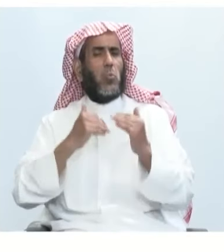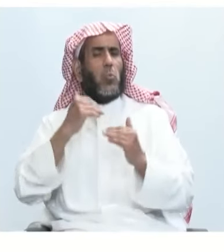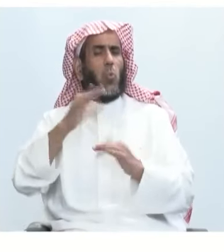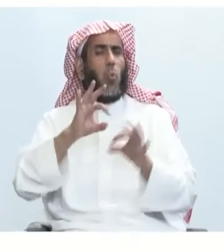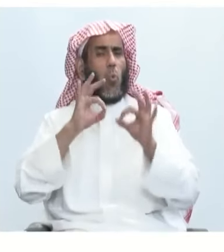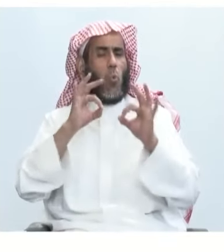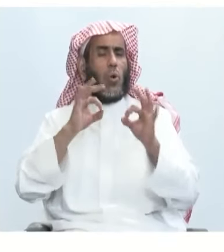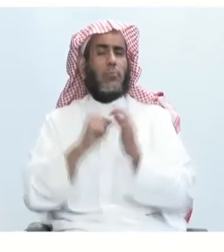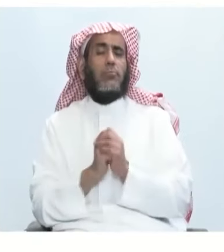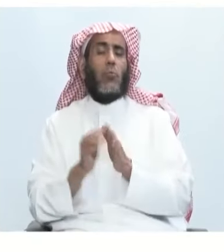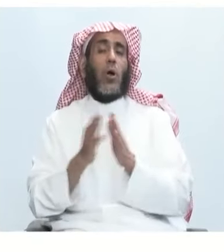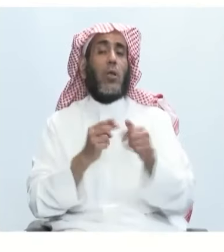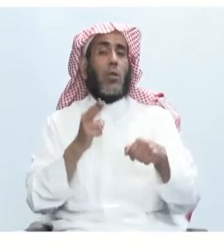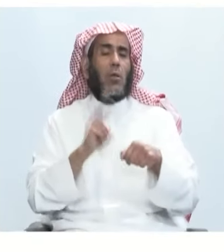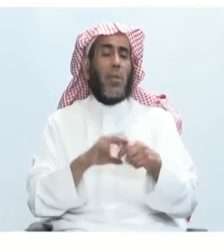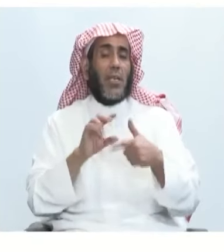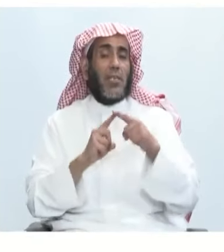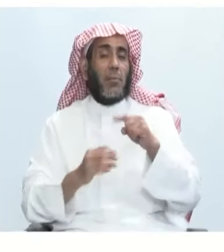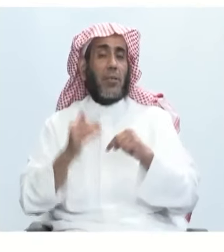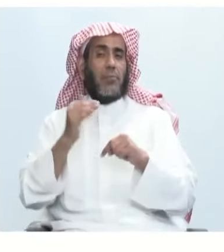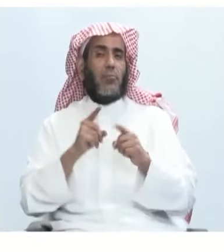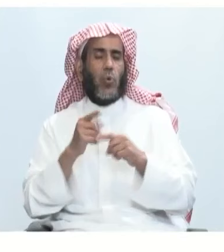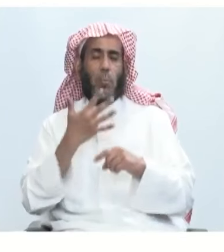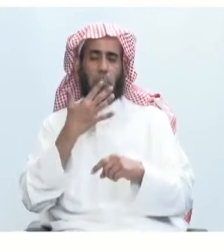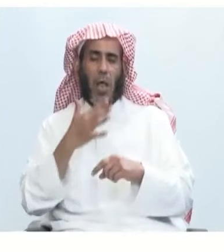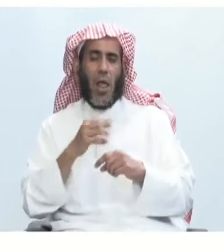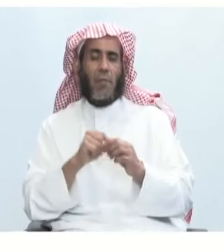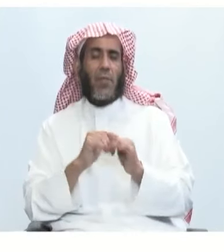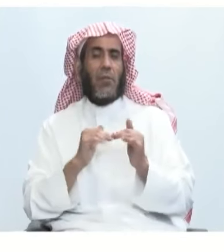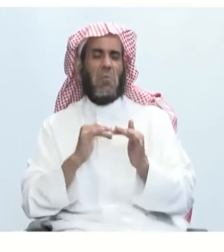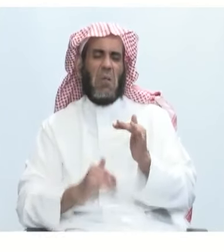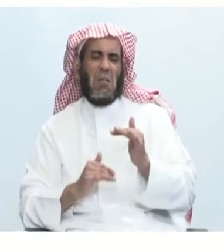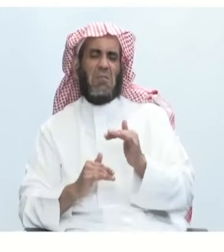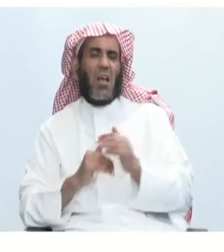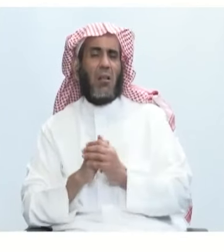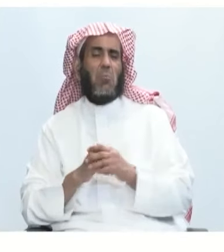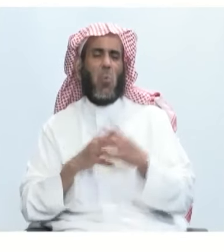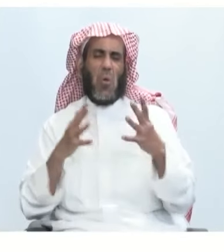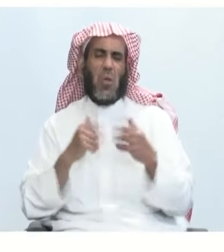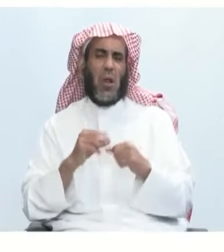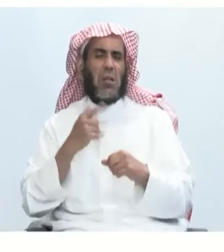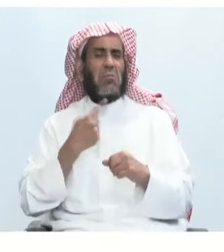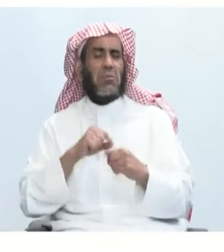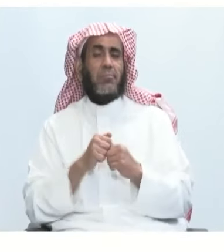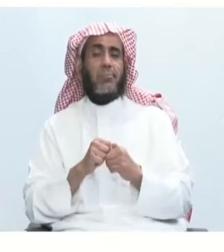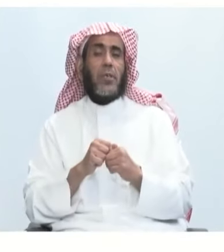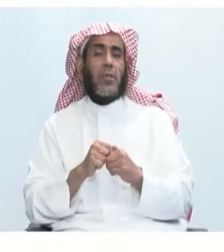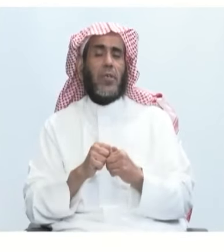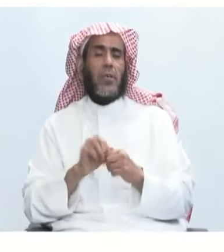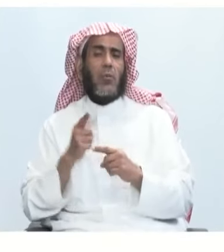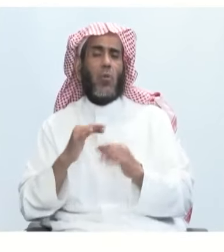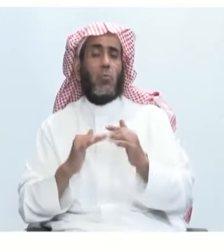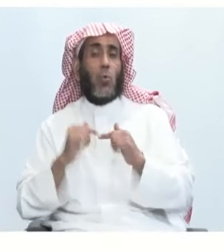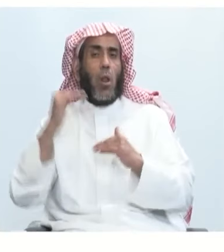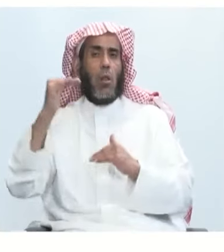وحتى يجود تلك المهن وايضا من الايجابيات هنا سهله في ذات المستوى المنخفض سهله كثيره لا تحتاج وايضا هنا في ذات